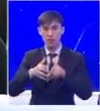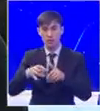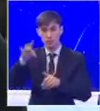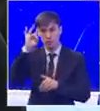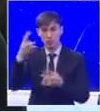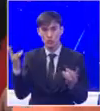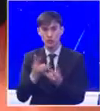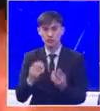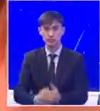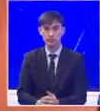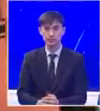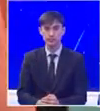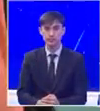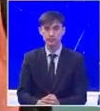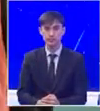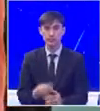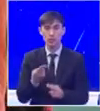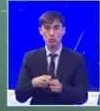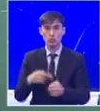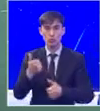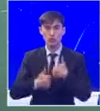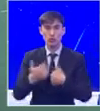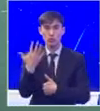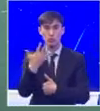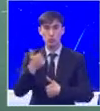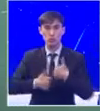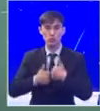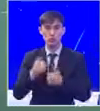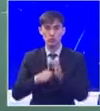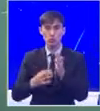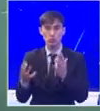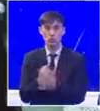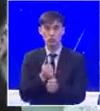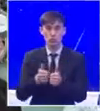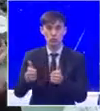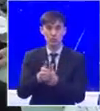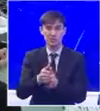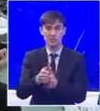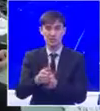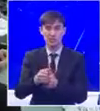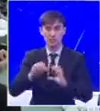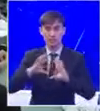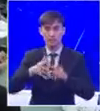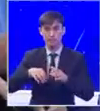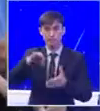қажет. Бұл жарыс 5 турдан тұрады. Үздік шыққандар ел құрама командасына алынады. Одан кейін Азия